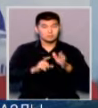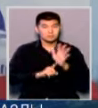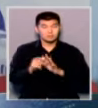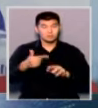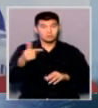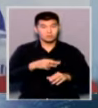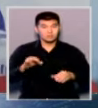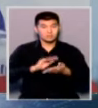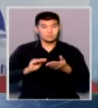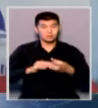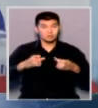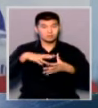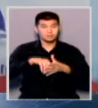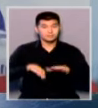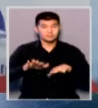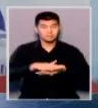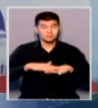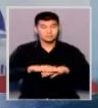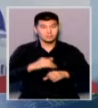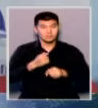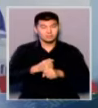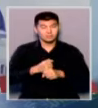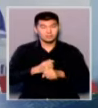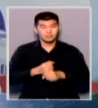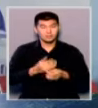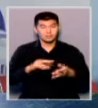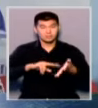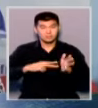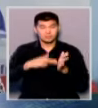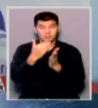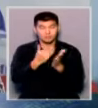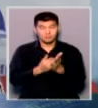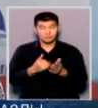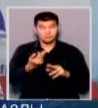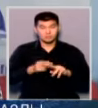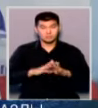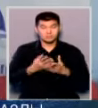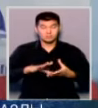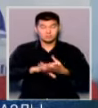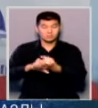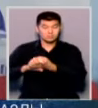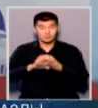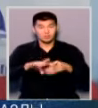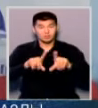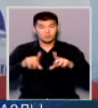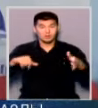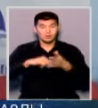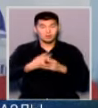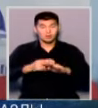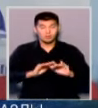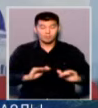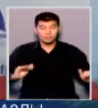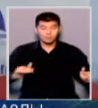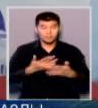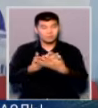сол Атырау облысында өткіздік. Енді 1000 бала мәдени ағартушы жобаның ең басты мақсаты этнос топтарды мектепке дейінгі